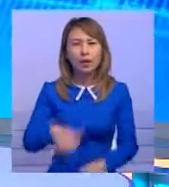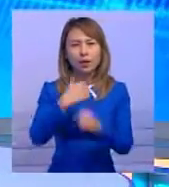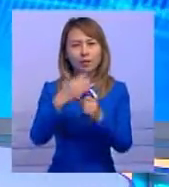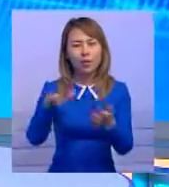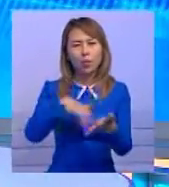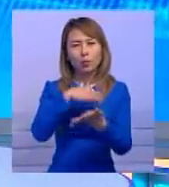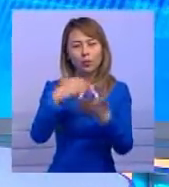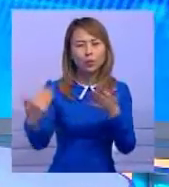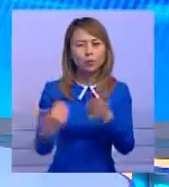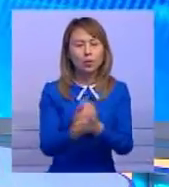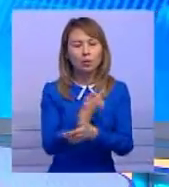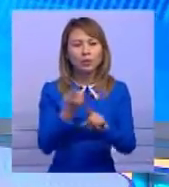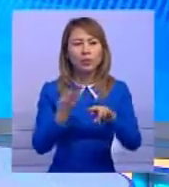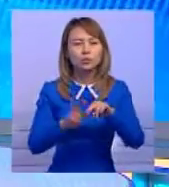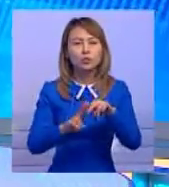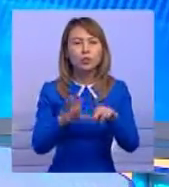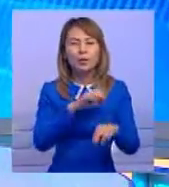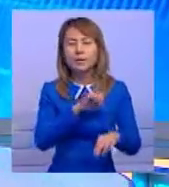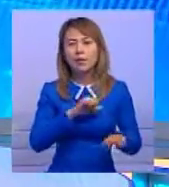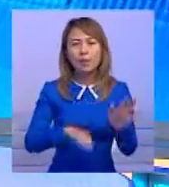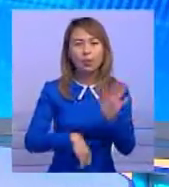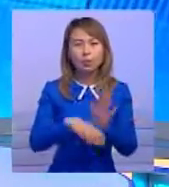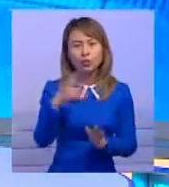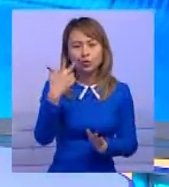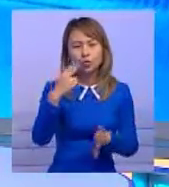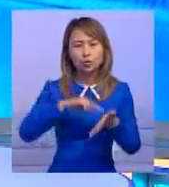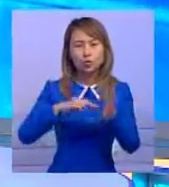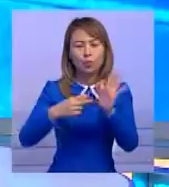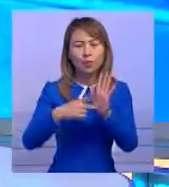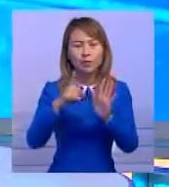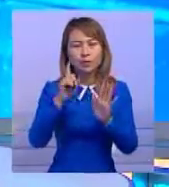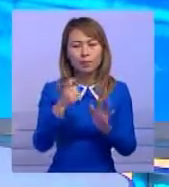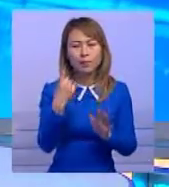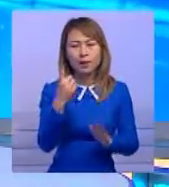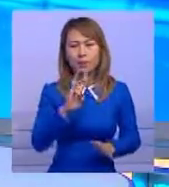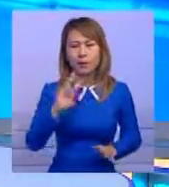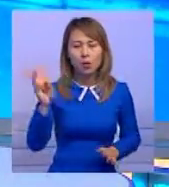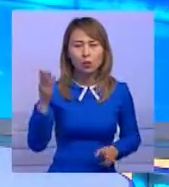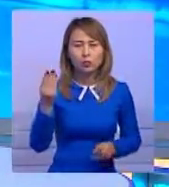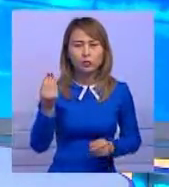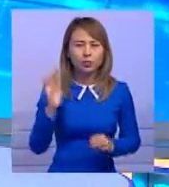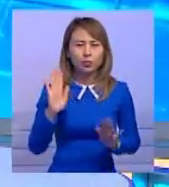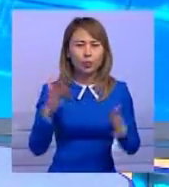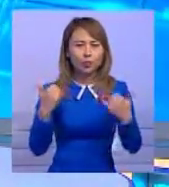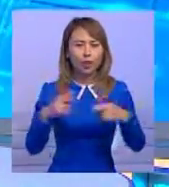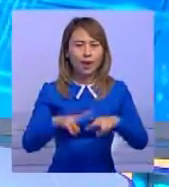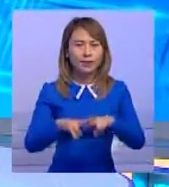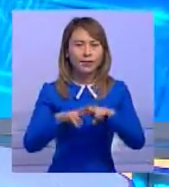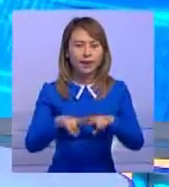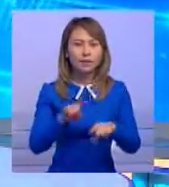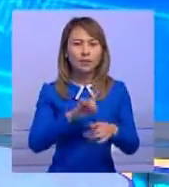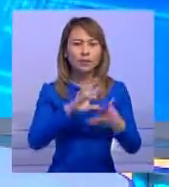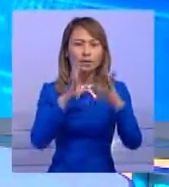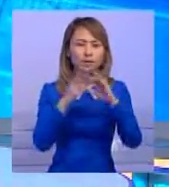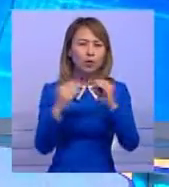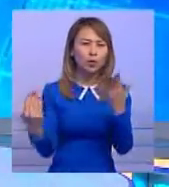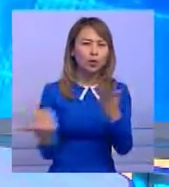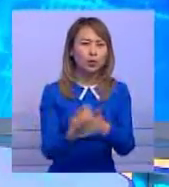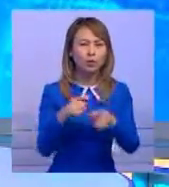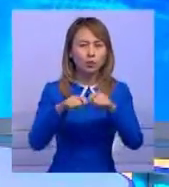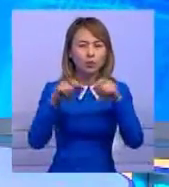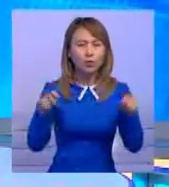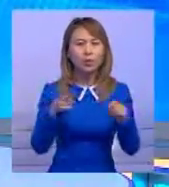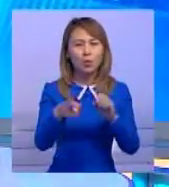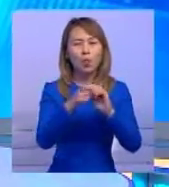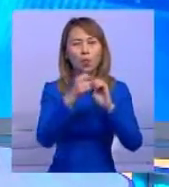Елорданың инновациялық әлеуетін арттыратын ең үздік үш жоба үшін 1 миллион теңге. Бүгін Астанада Астана Innovation